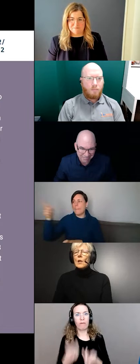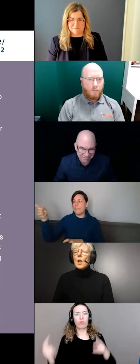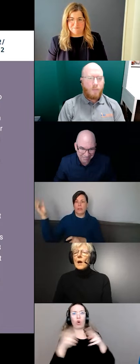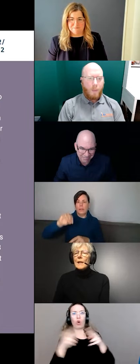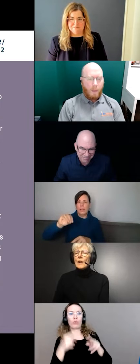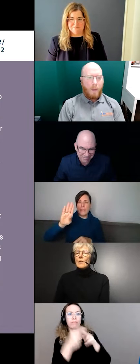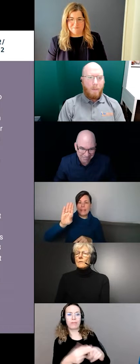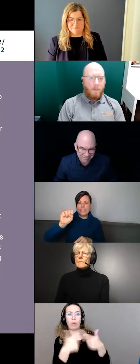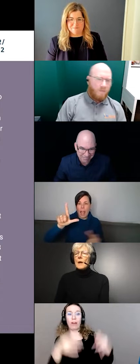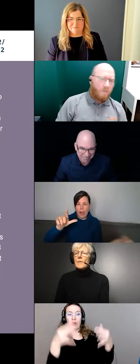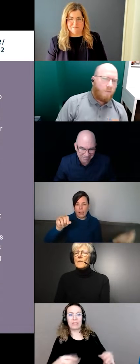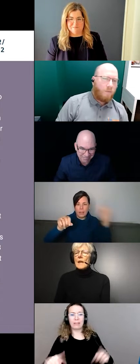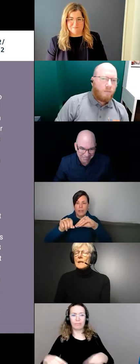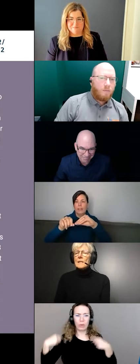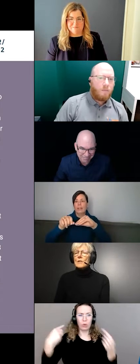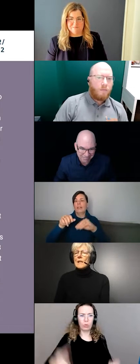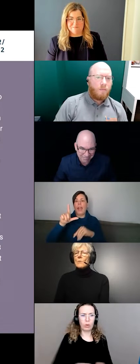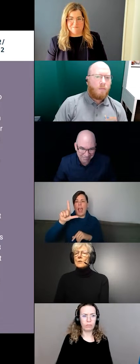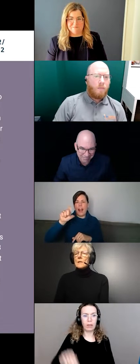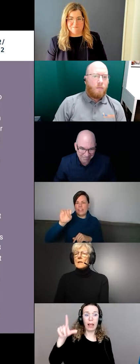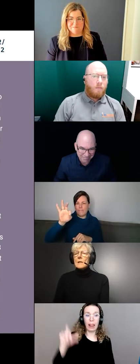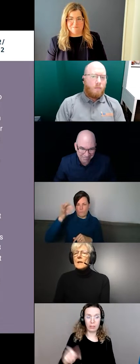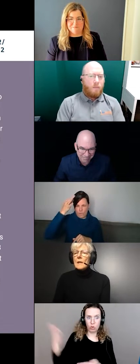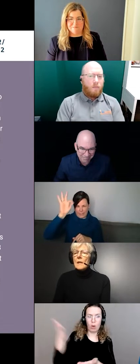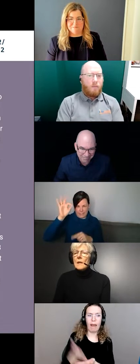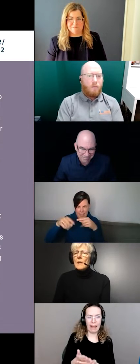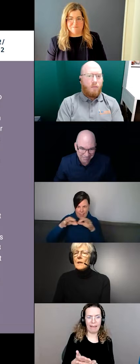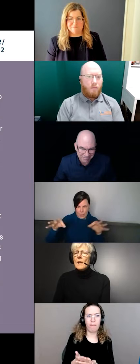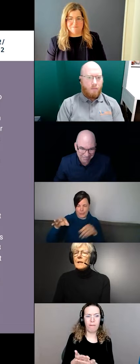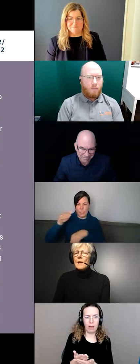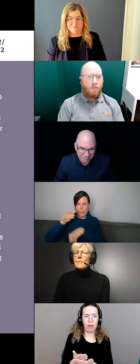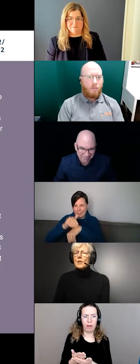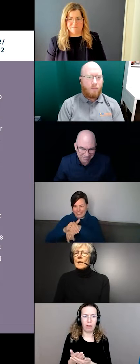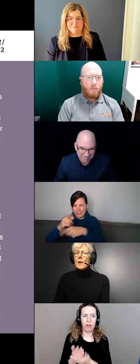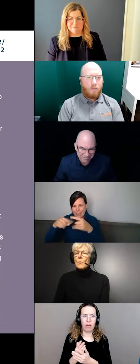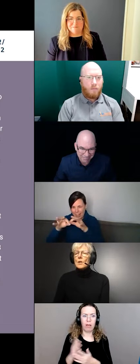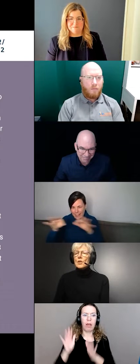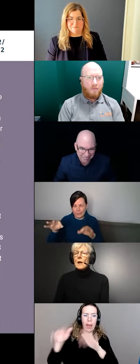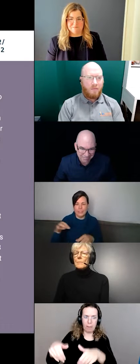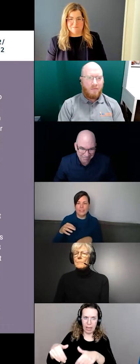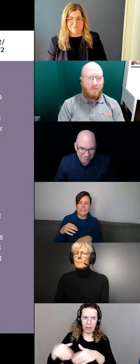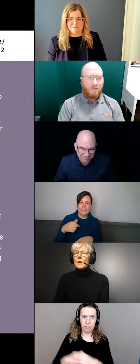faire reconnaître comme langue officielle. La LSQ est venue